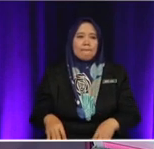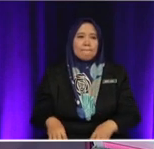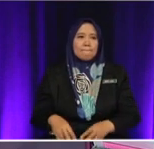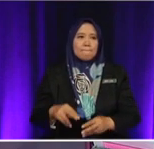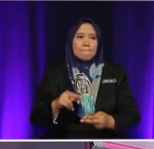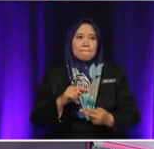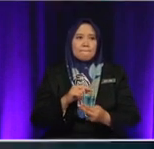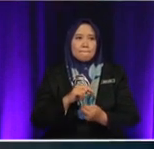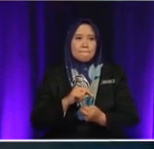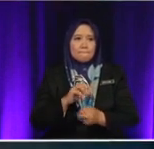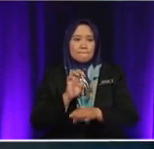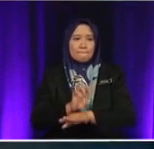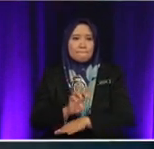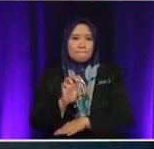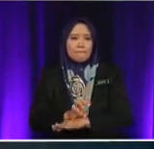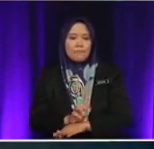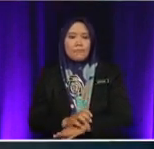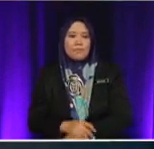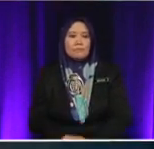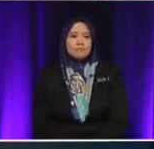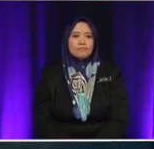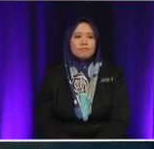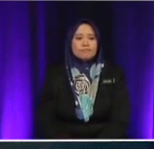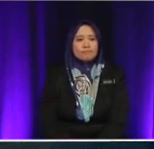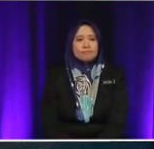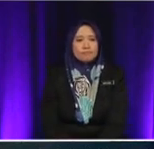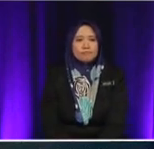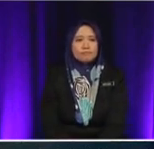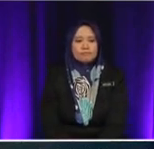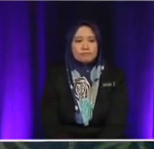cuba? Okey, Alisa.